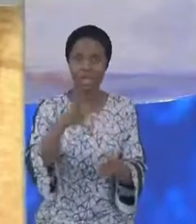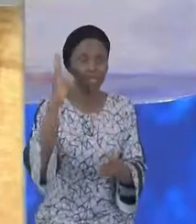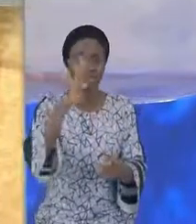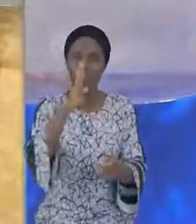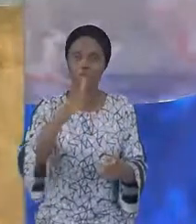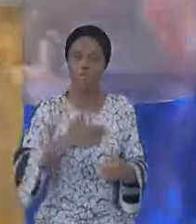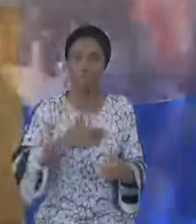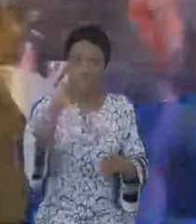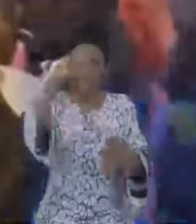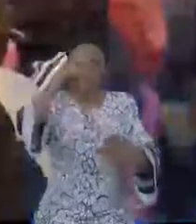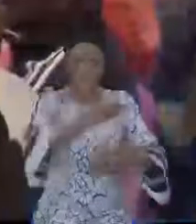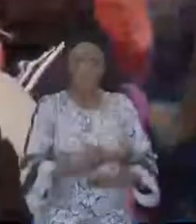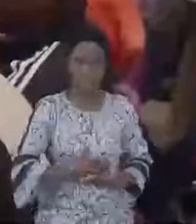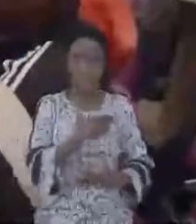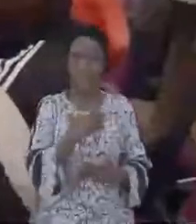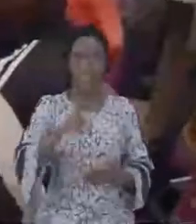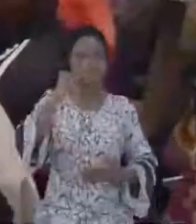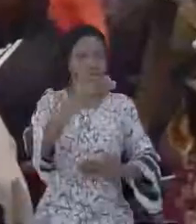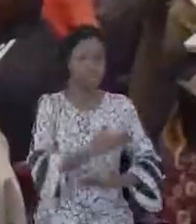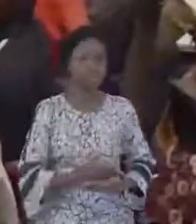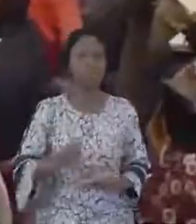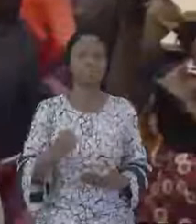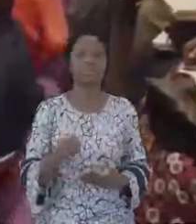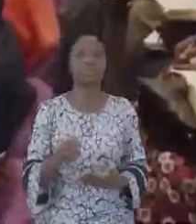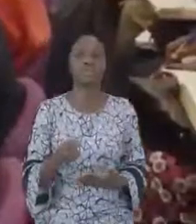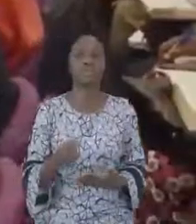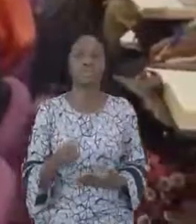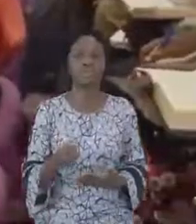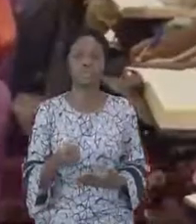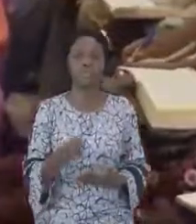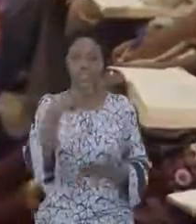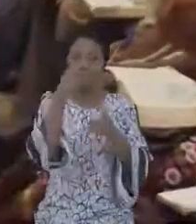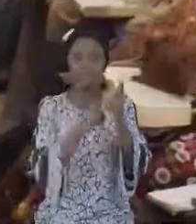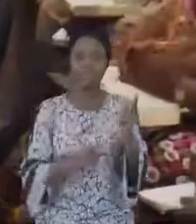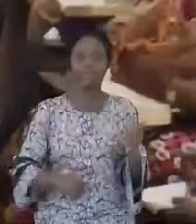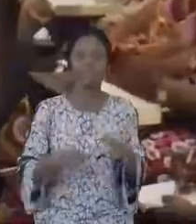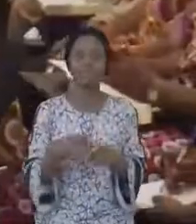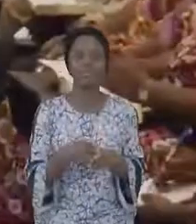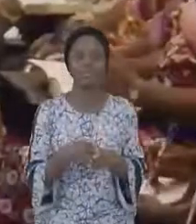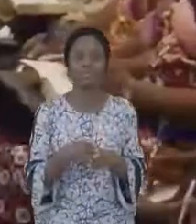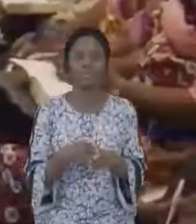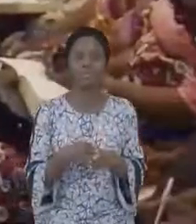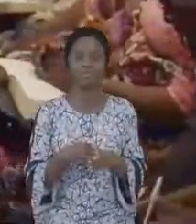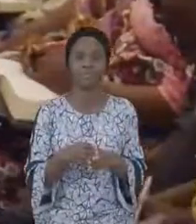fils et des filles. Dites-moi le reste, dit le Seigneur